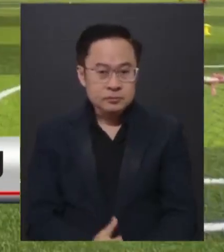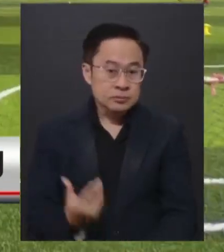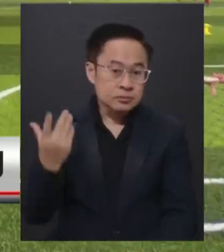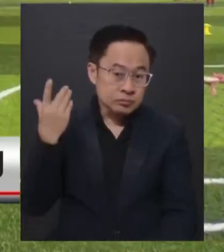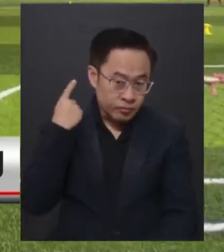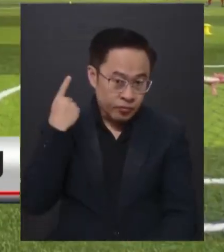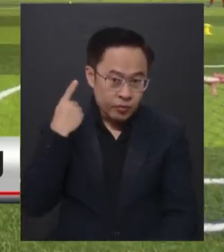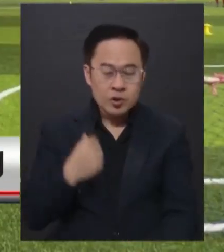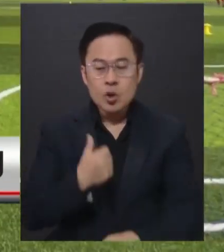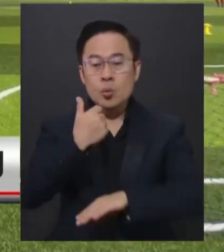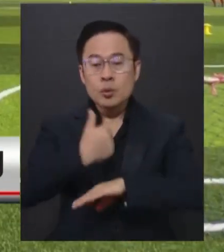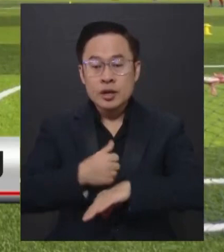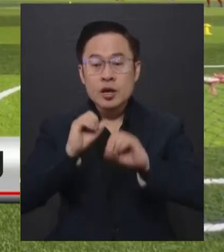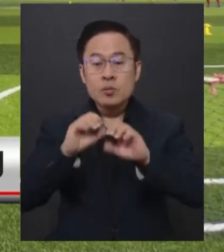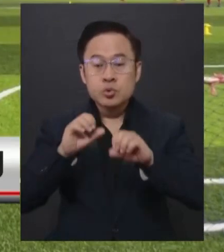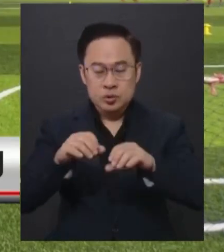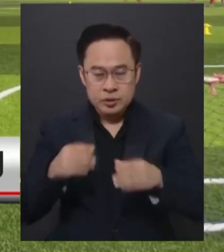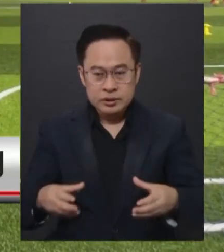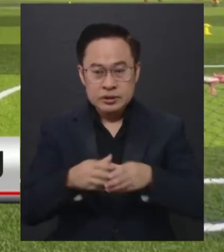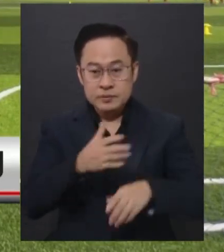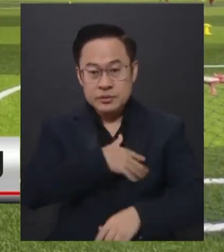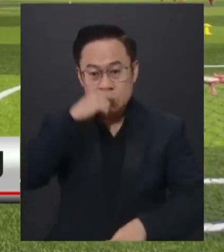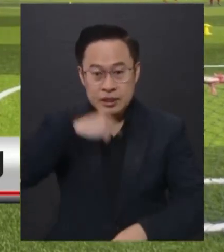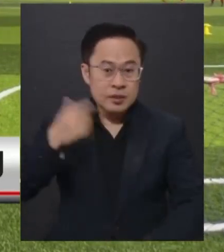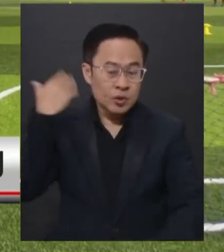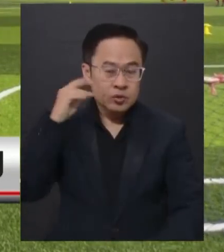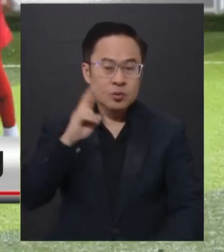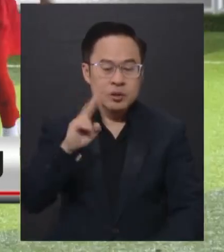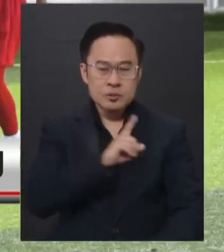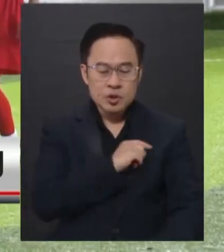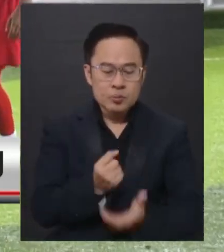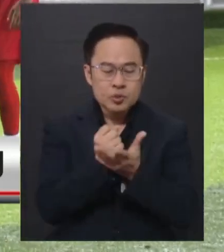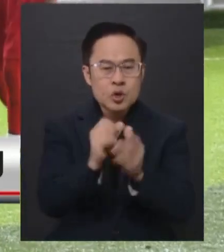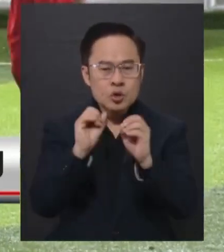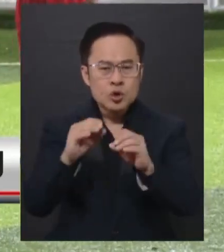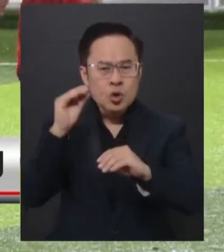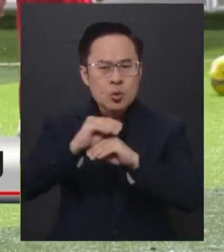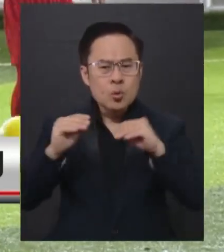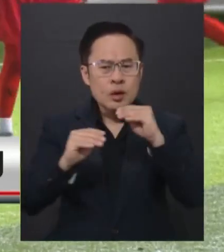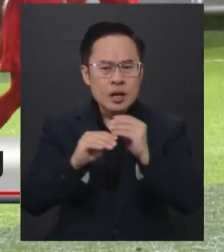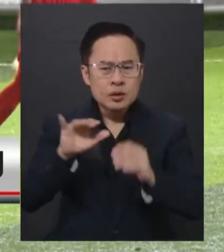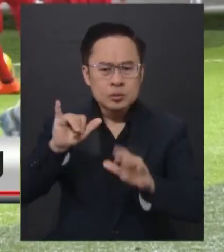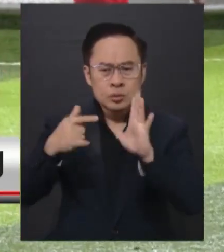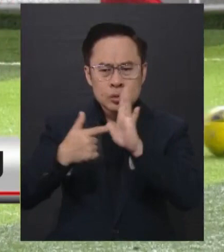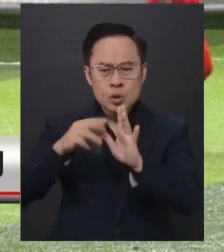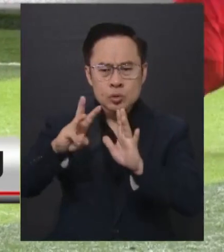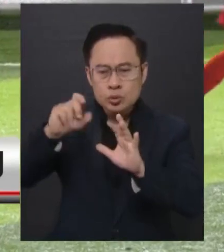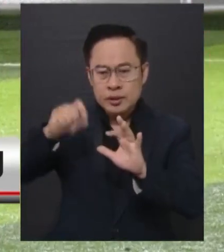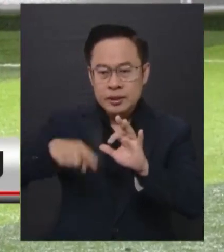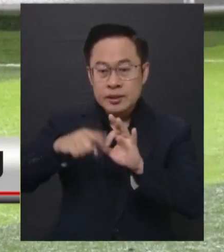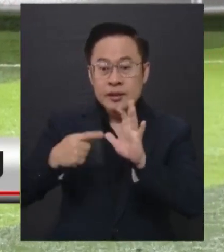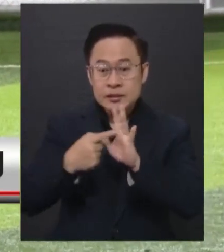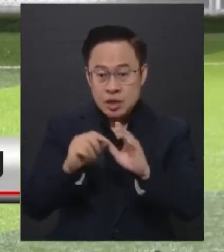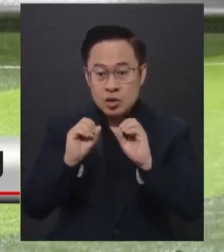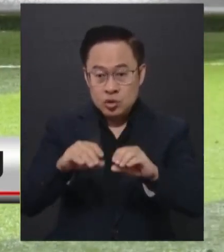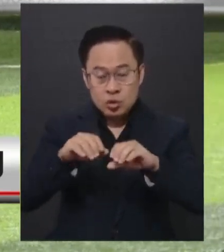นักฟุตบอลทีมชาติไทยเนี่ยก็นำทีมเปิดสอนทักษะฟุตบอลในโครงการยูซ่าฟุตบอลอินสปิเรชั่น2024ค่ะส่งเสริมส